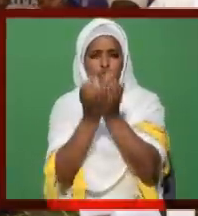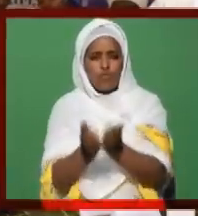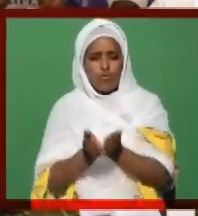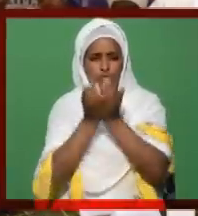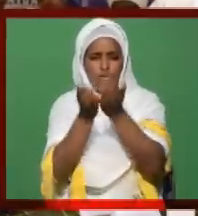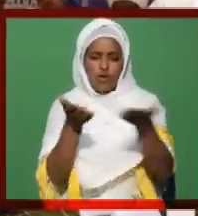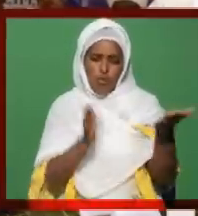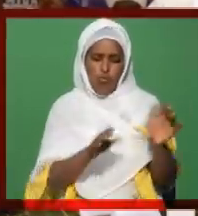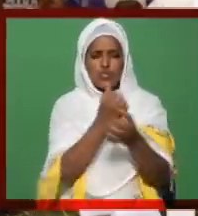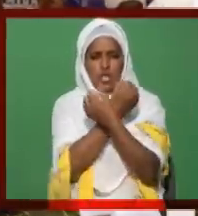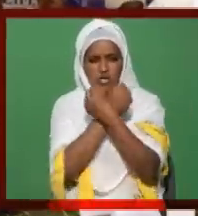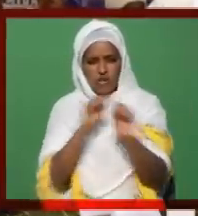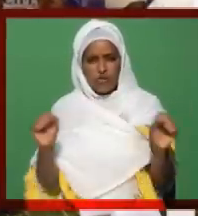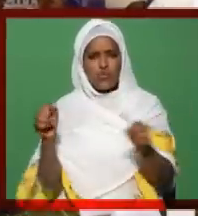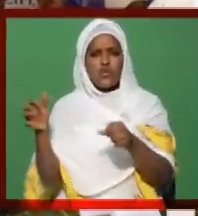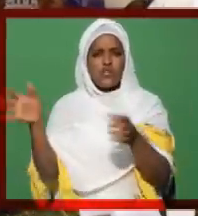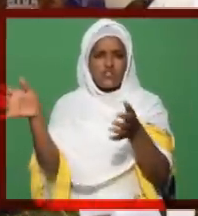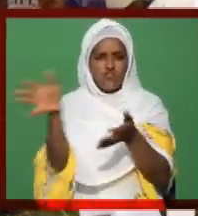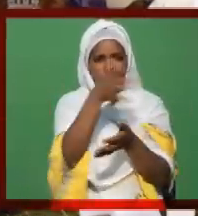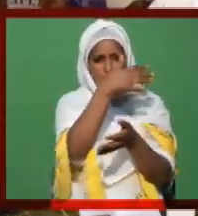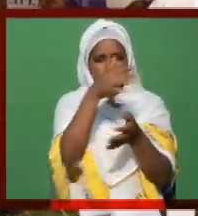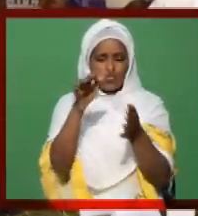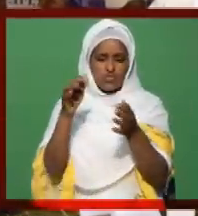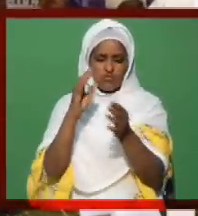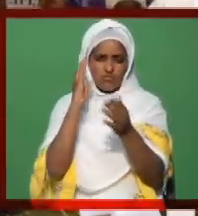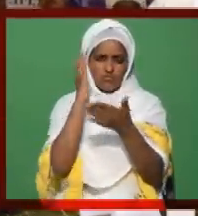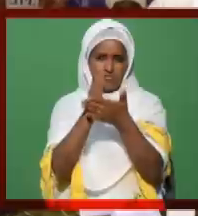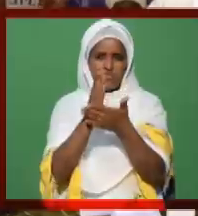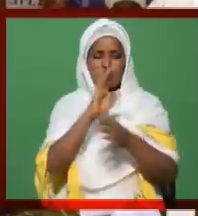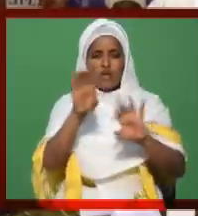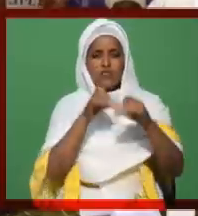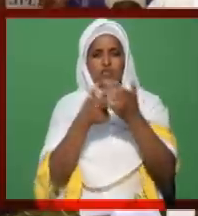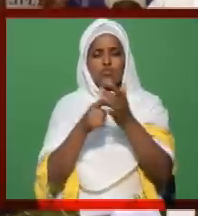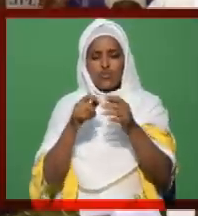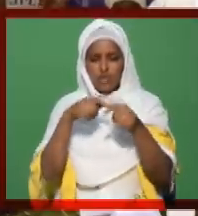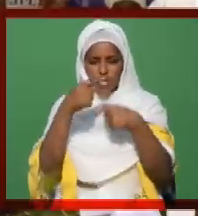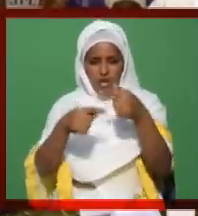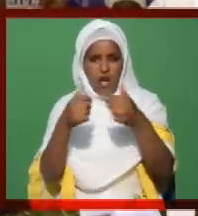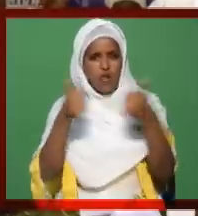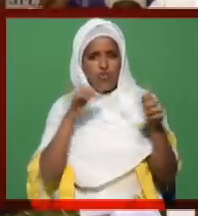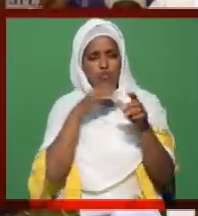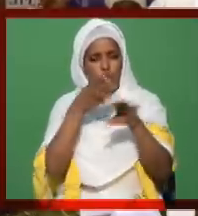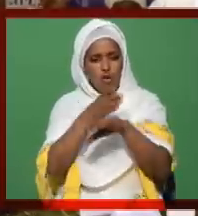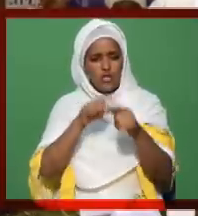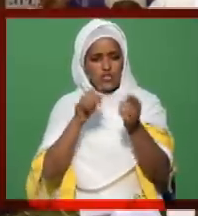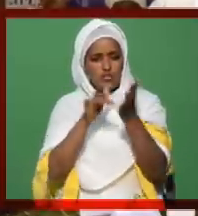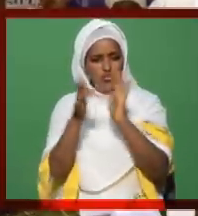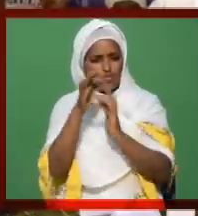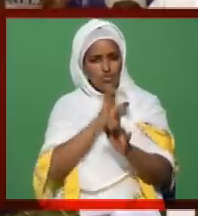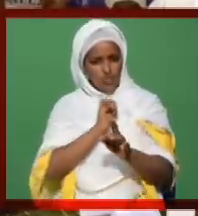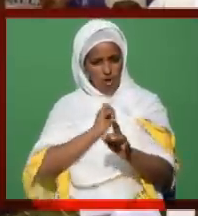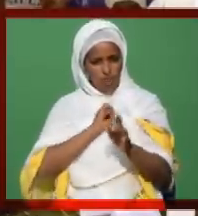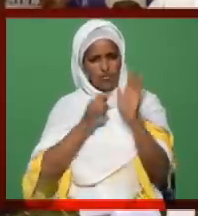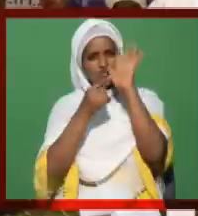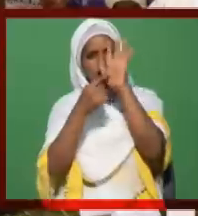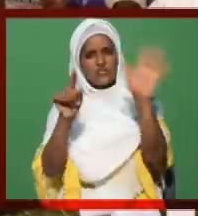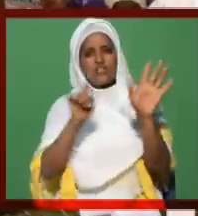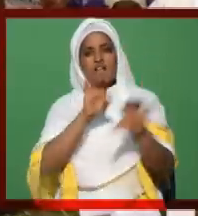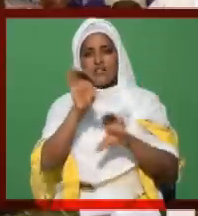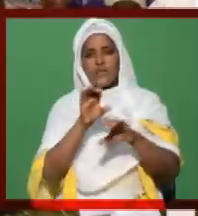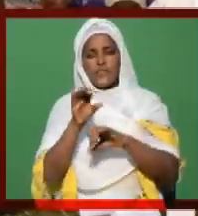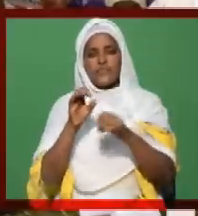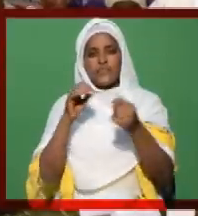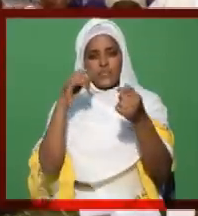ከሞት እያዳነው ነፋሱን እየገሰጸለት እየሄደ አለየውም ነበር በኋላ ግን ኢየሱስ ክርስቶስ ራሱን ገለጸለት ስለዚህ ራሱን እስኪገልጽለት